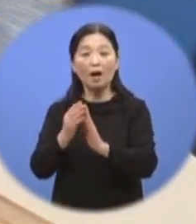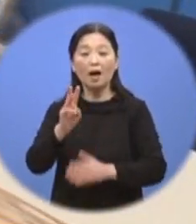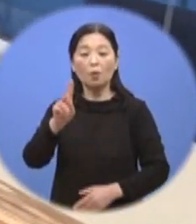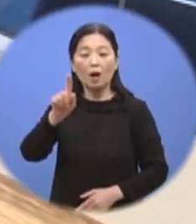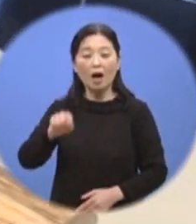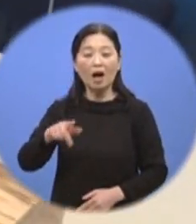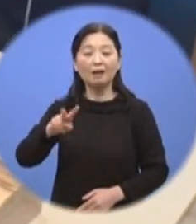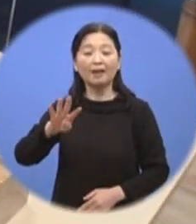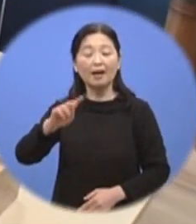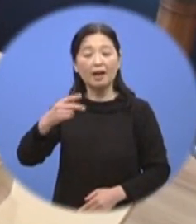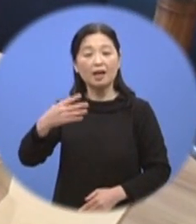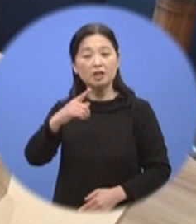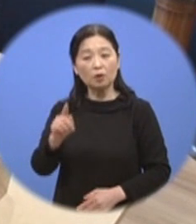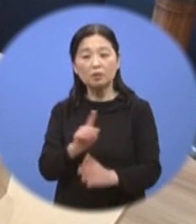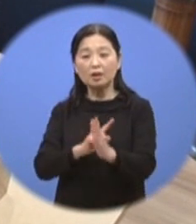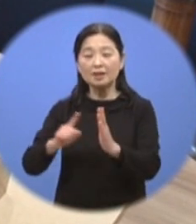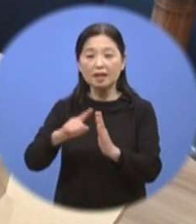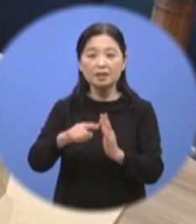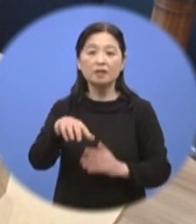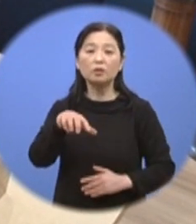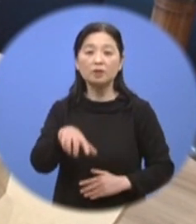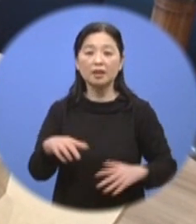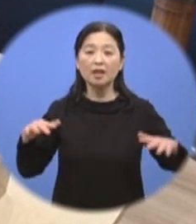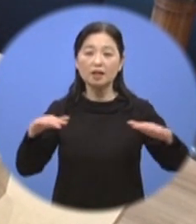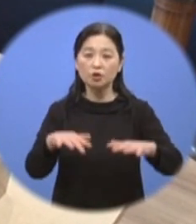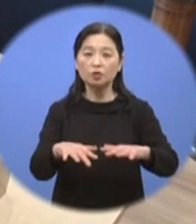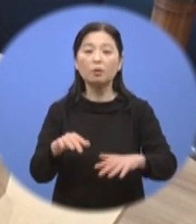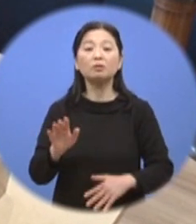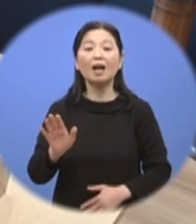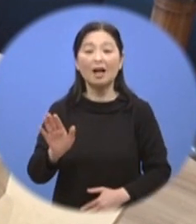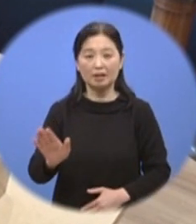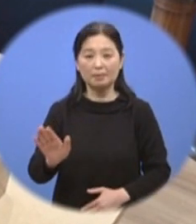として注目を集めています。